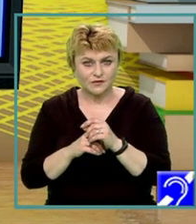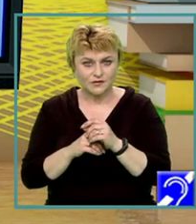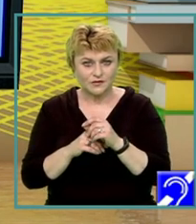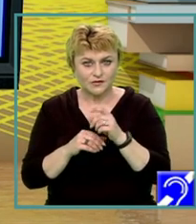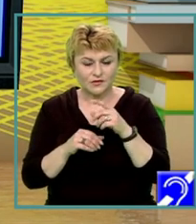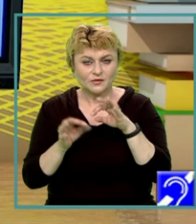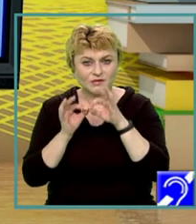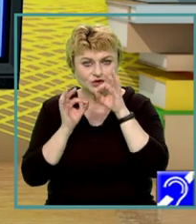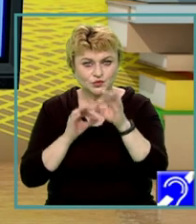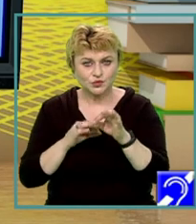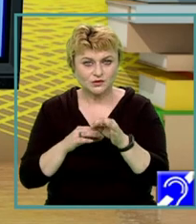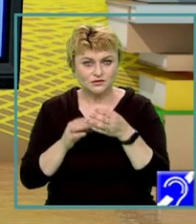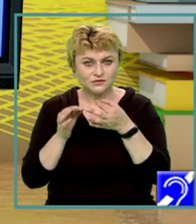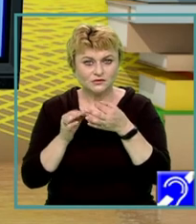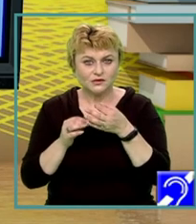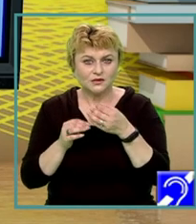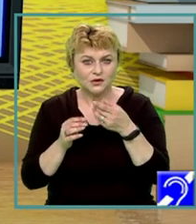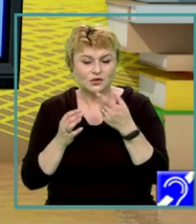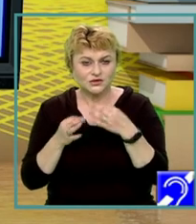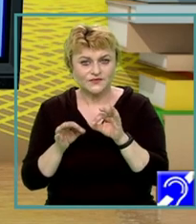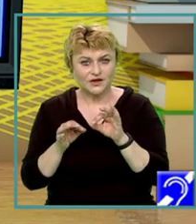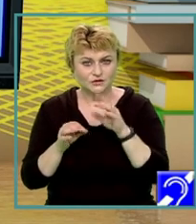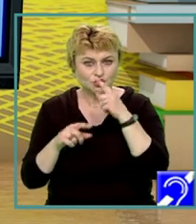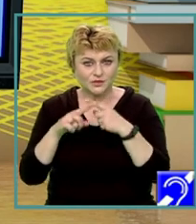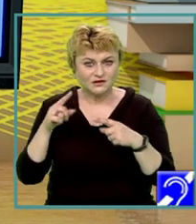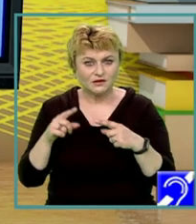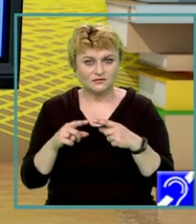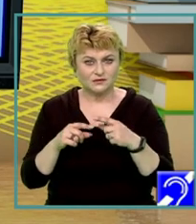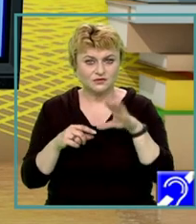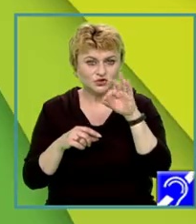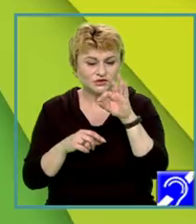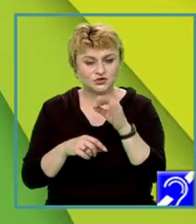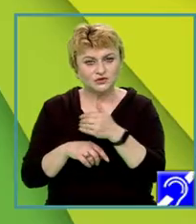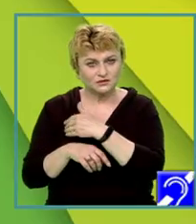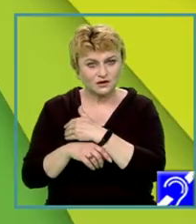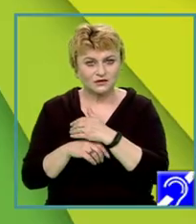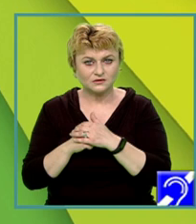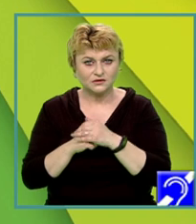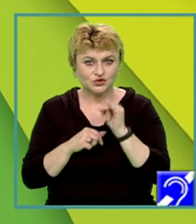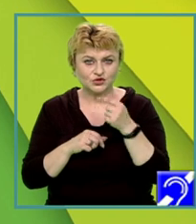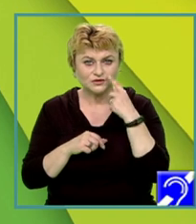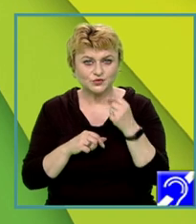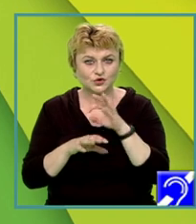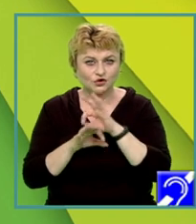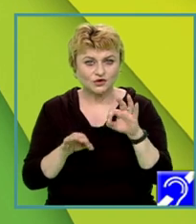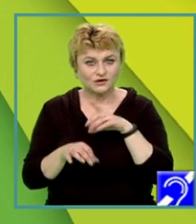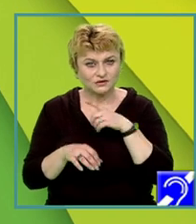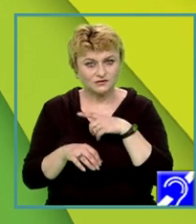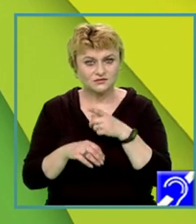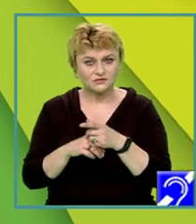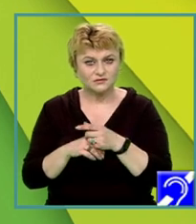măsura lui va fi de jumătatea lui 100 adică 50 de grade și răspunsul corect este